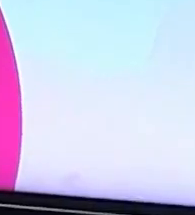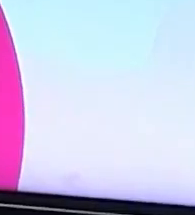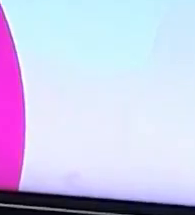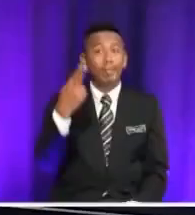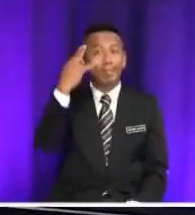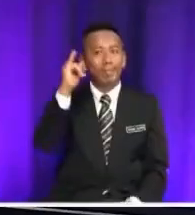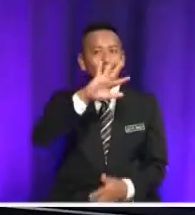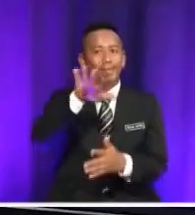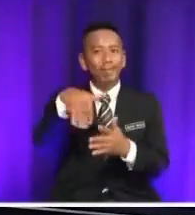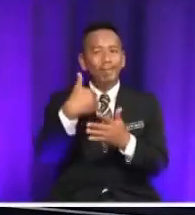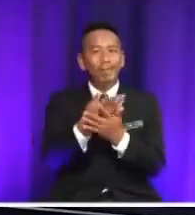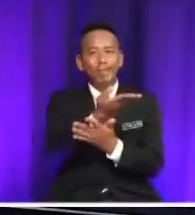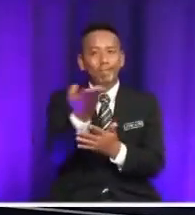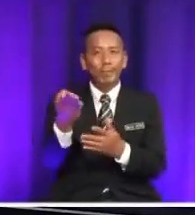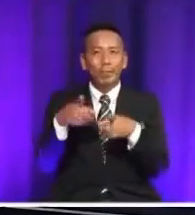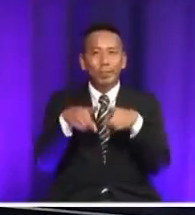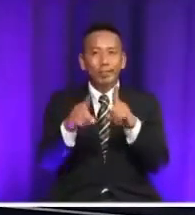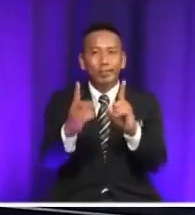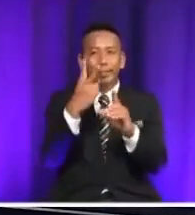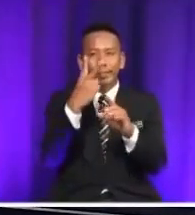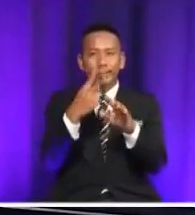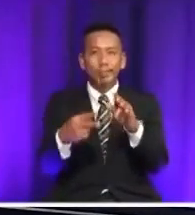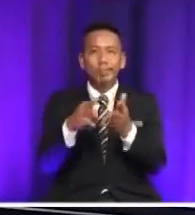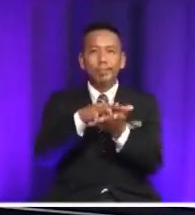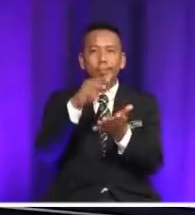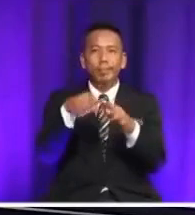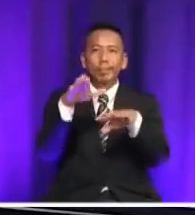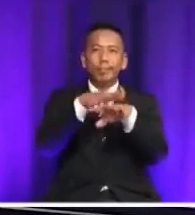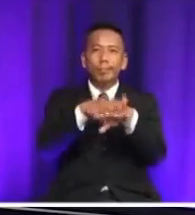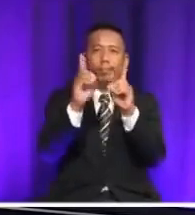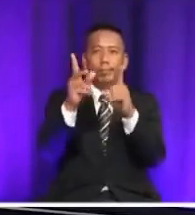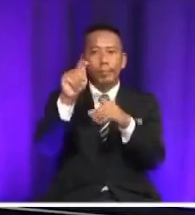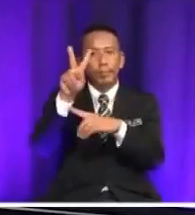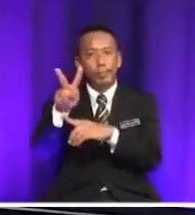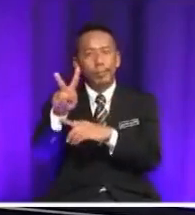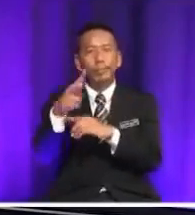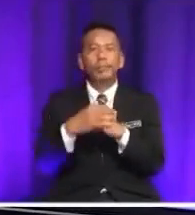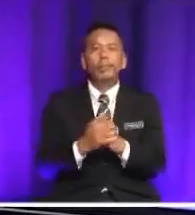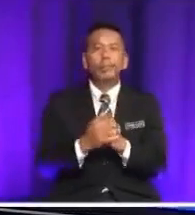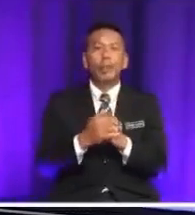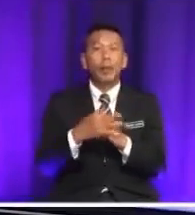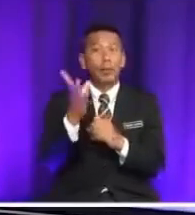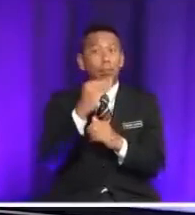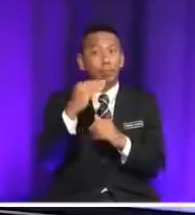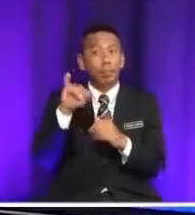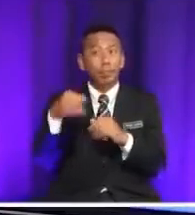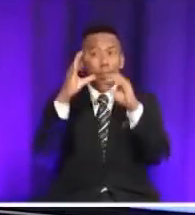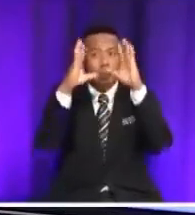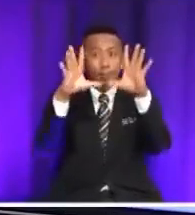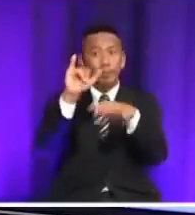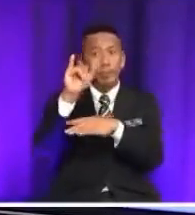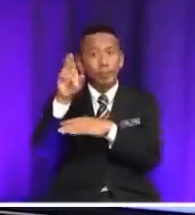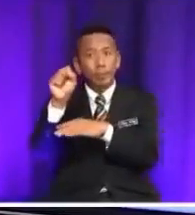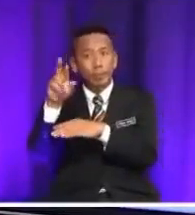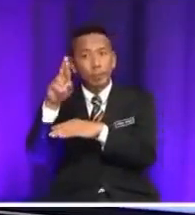Hai semua anda sedang menonton Vlog Menengah Atas Didik TV KPM bersama dengan saya untuk